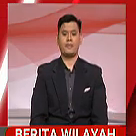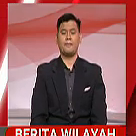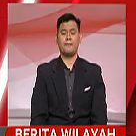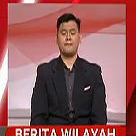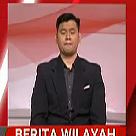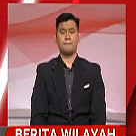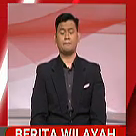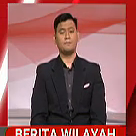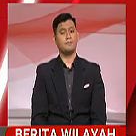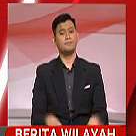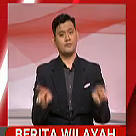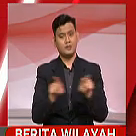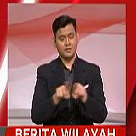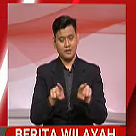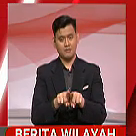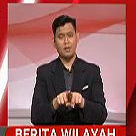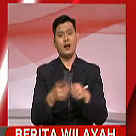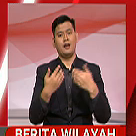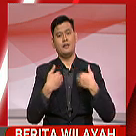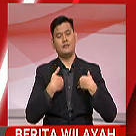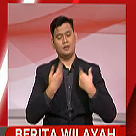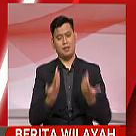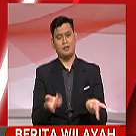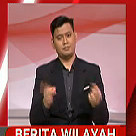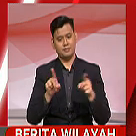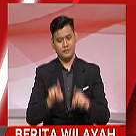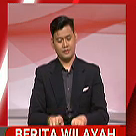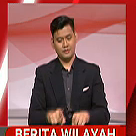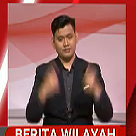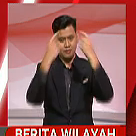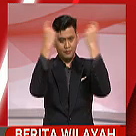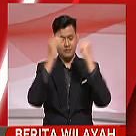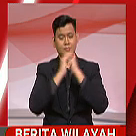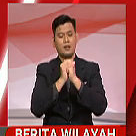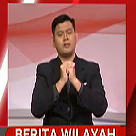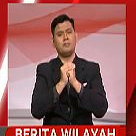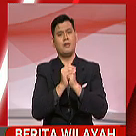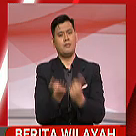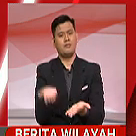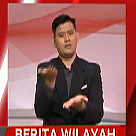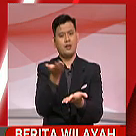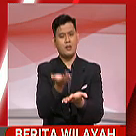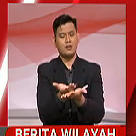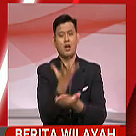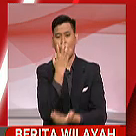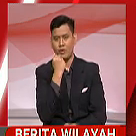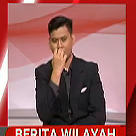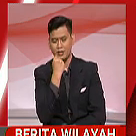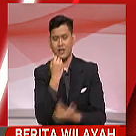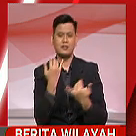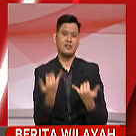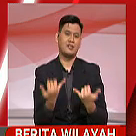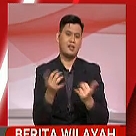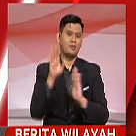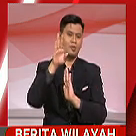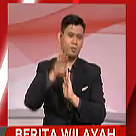Sementara itu, turut terjejas ketika sambutan Tahun Baru Cina kali ini ialah permintaan buah limau Mandarin. Ia jauh menurun berbanding